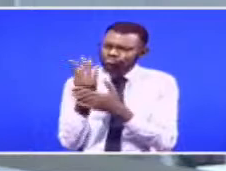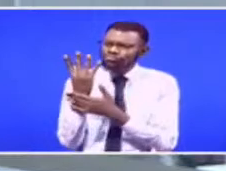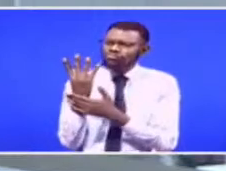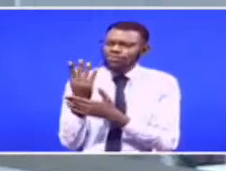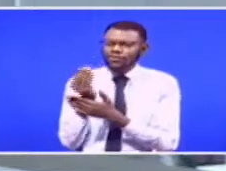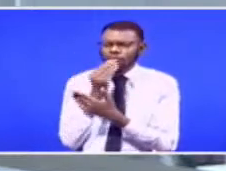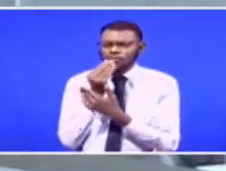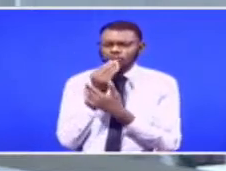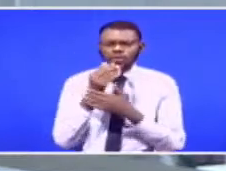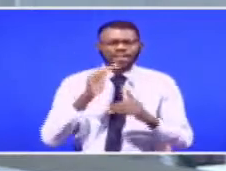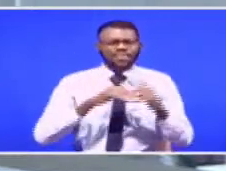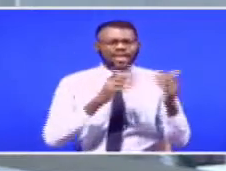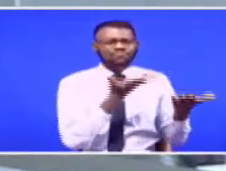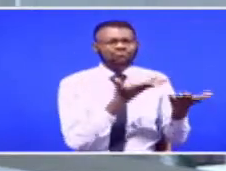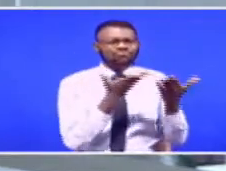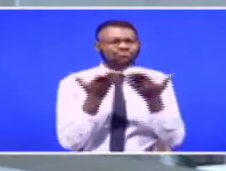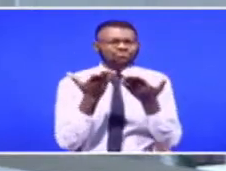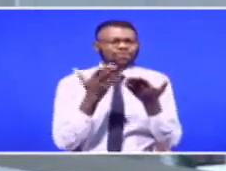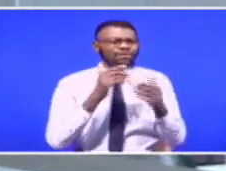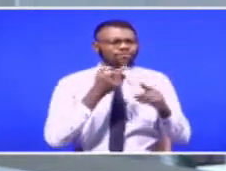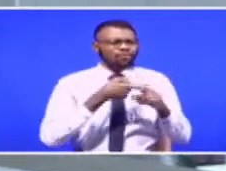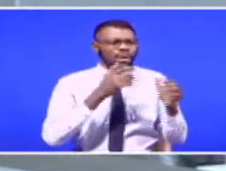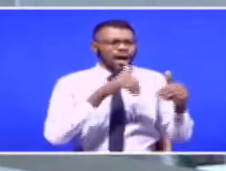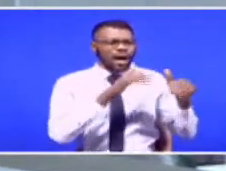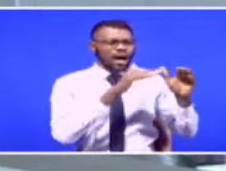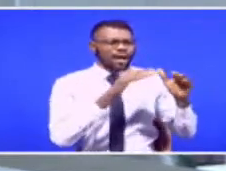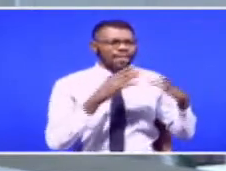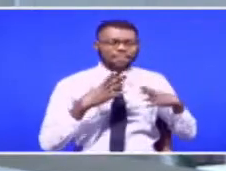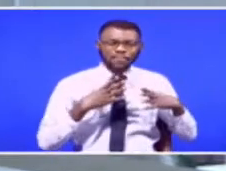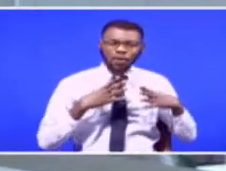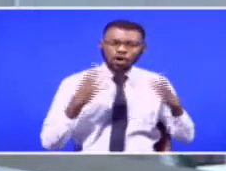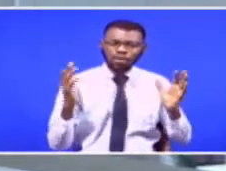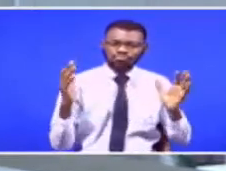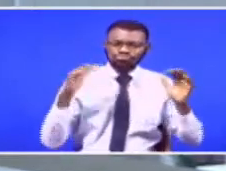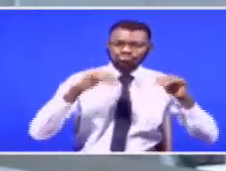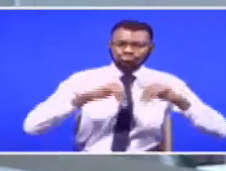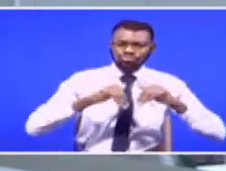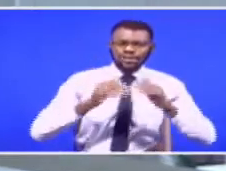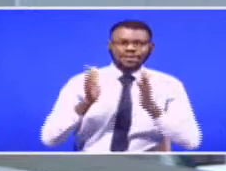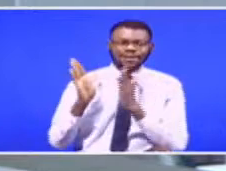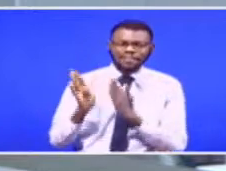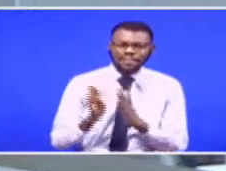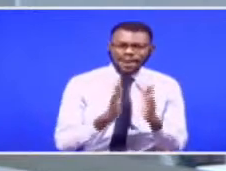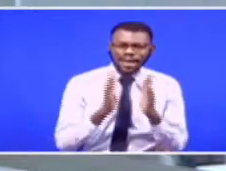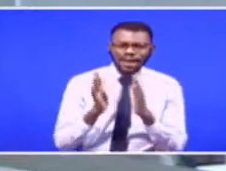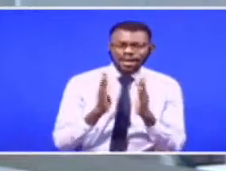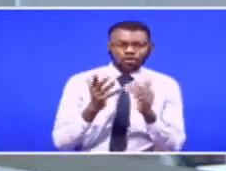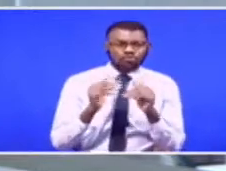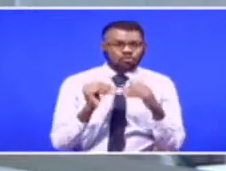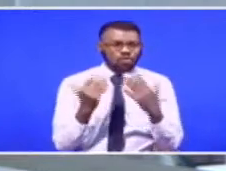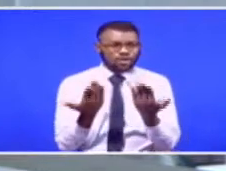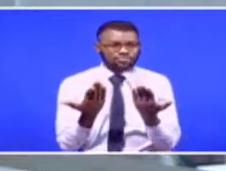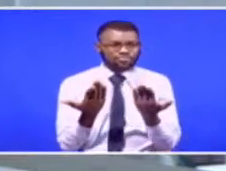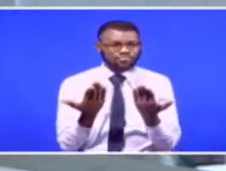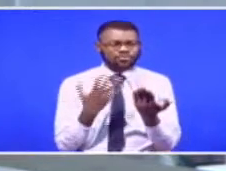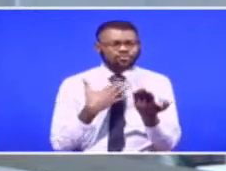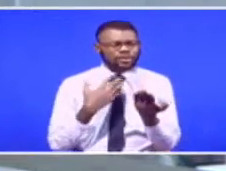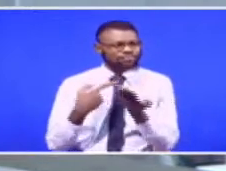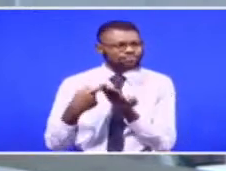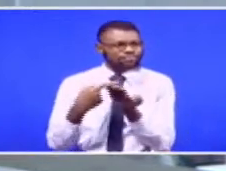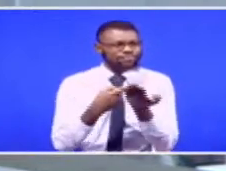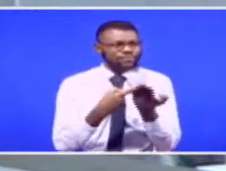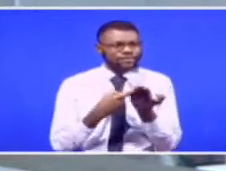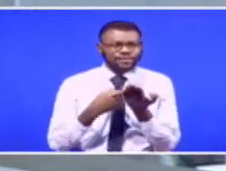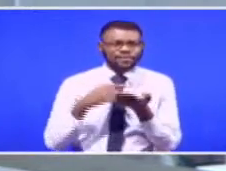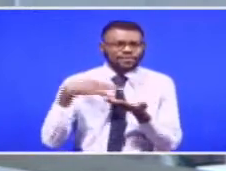Haya yalijitokeza wakati wadau katika sekta mbalimbali wajumuika kwenye mkutano wa maandalizi ya hoja ambazo zitajadiliwa kwenye kongamano